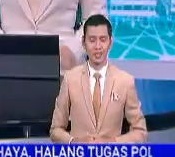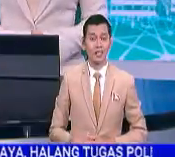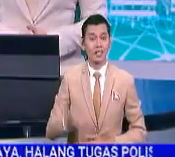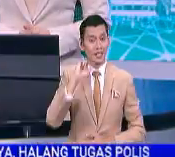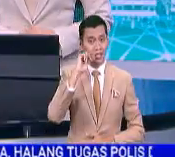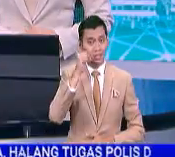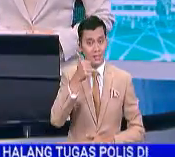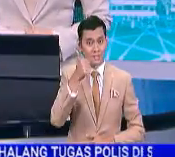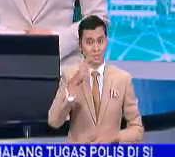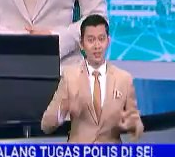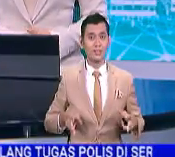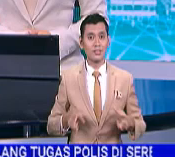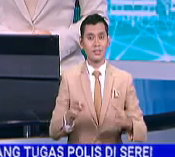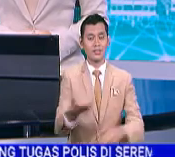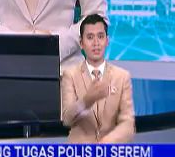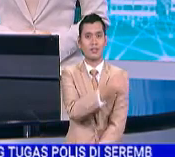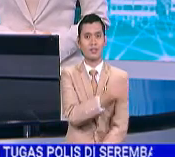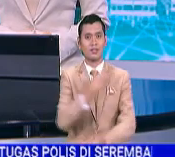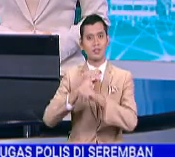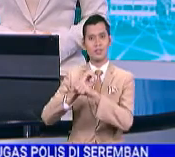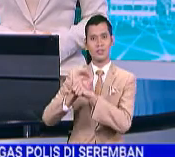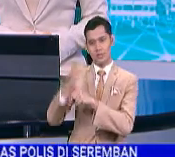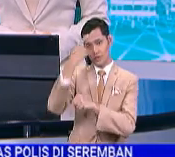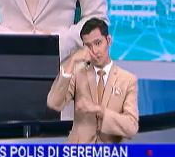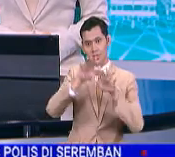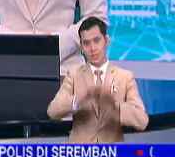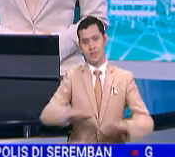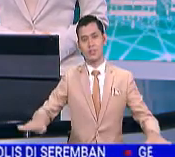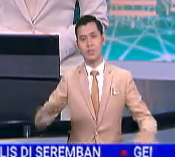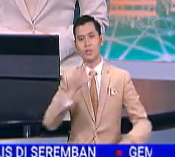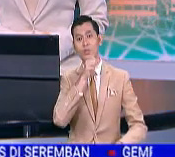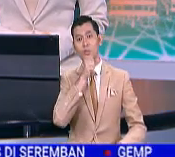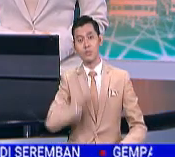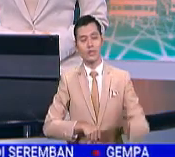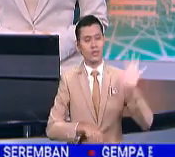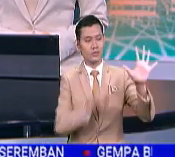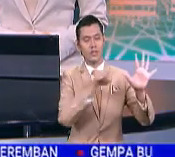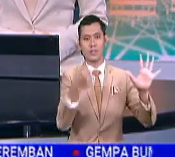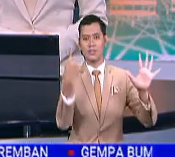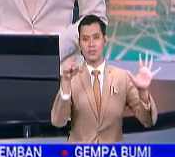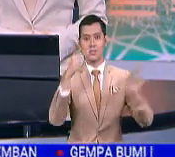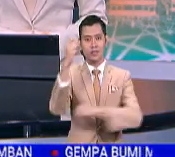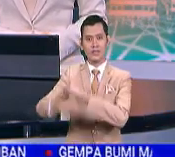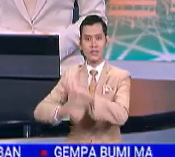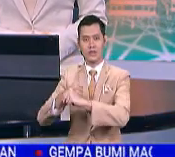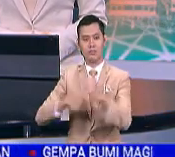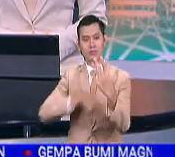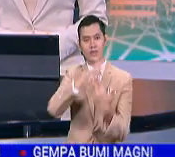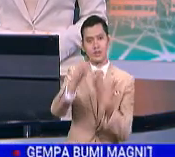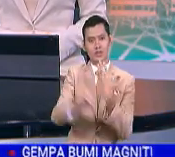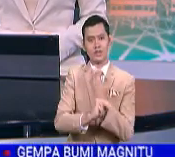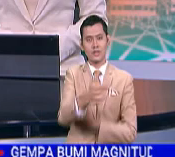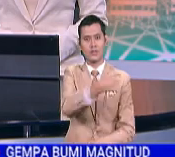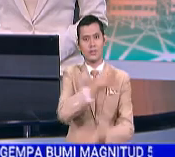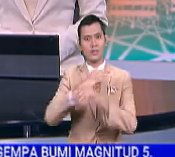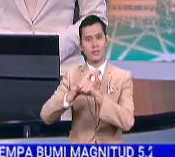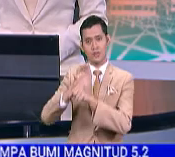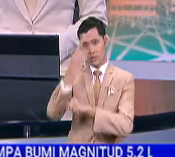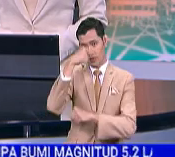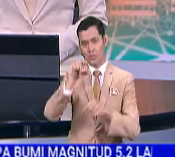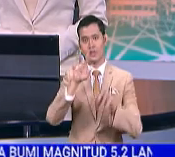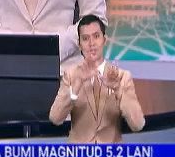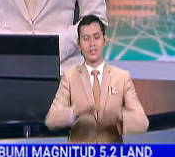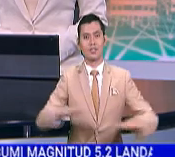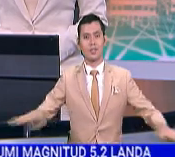Baik, esok pelancaran dos vaksin untuk kanak-kanak berumur 5 hingga 11 tahun menerusi program imunisasi COVID-19 untuk